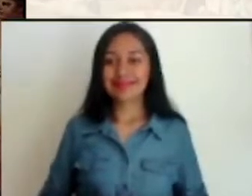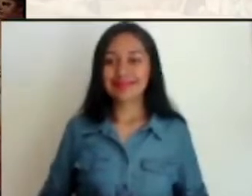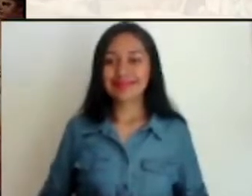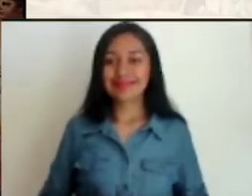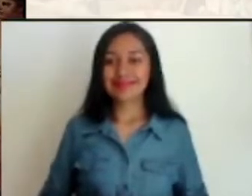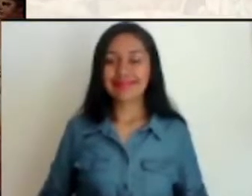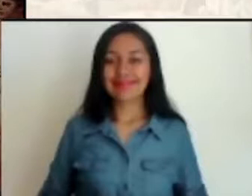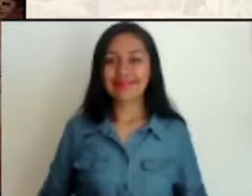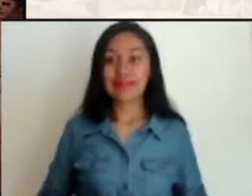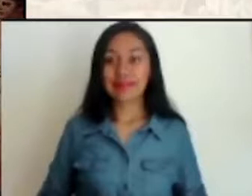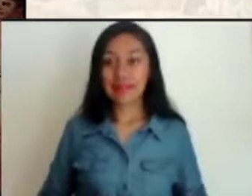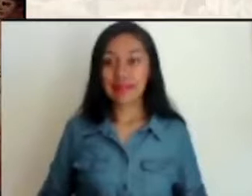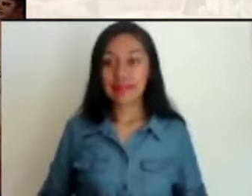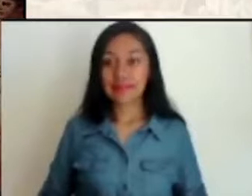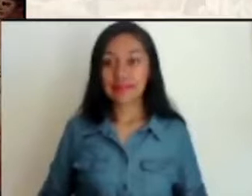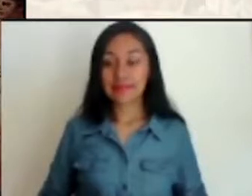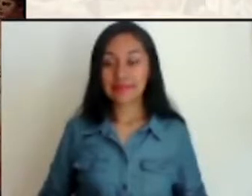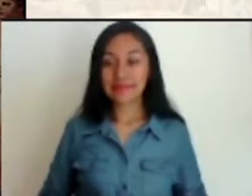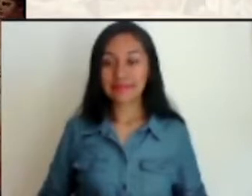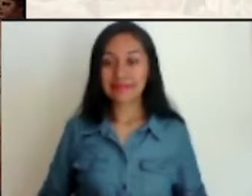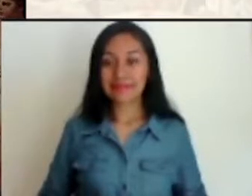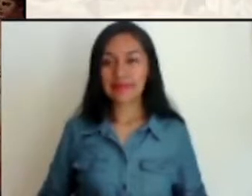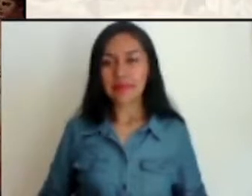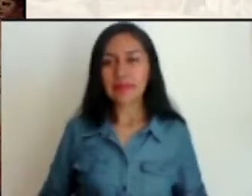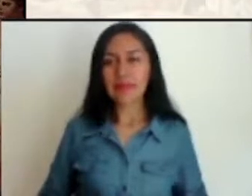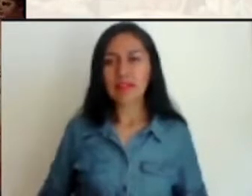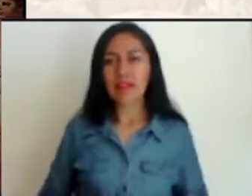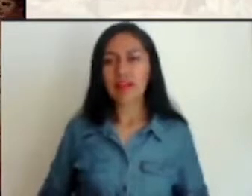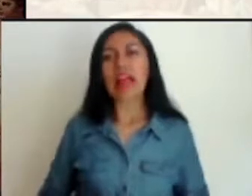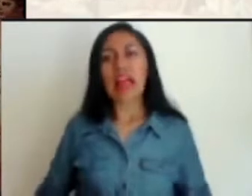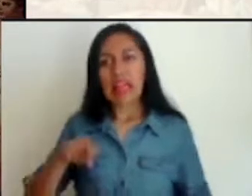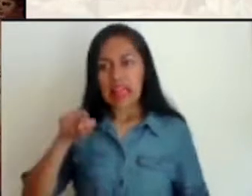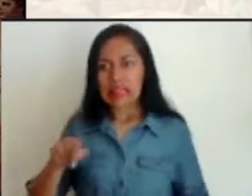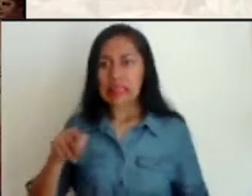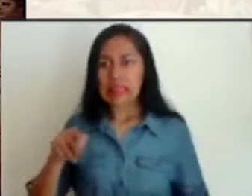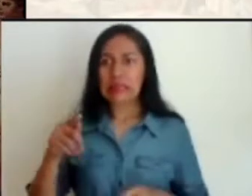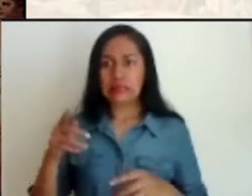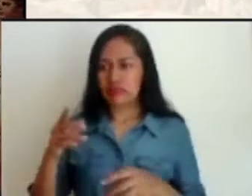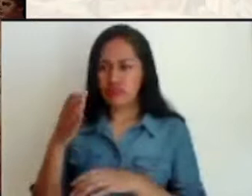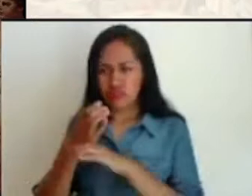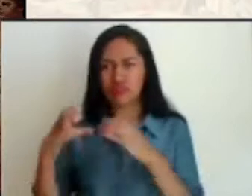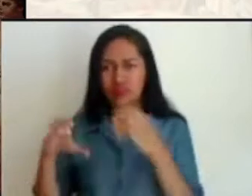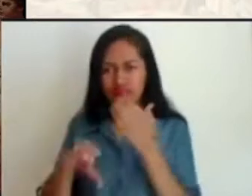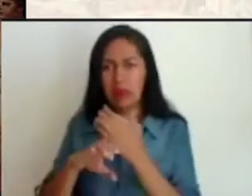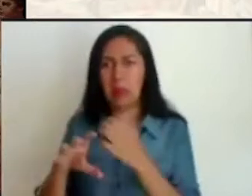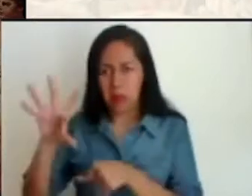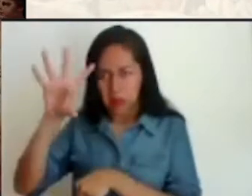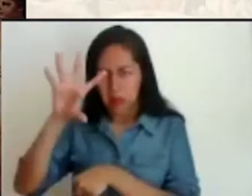D'entre los bienes suscettibili se planteò fondamentalmente lo che erano telas, cuerdas, todo tipo de